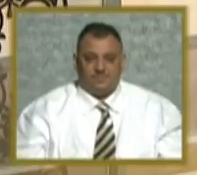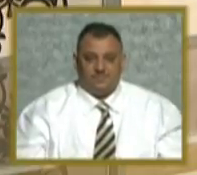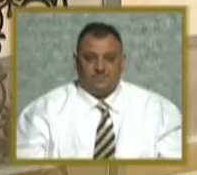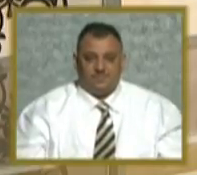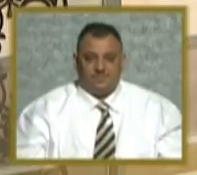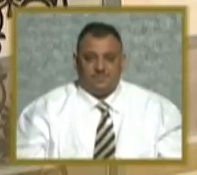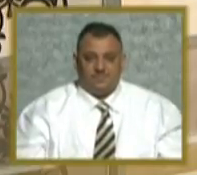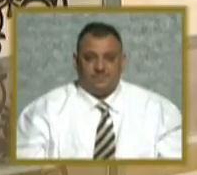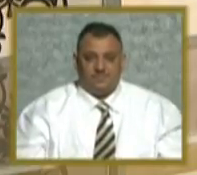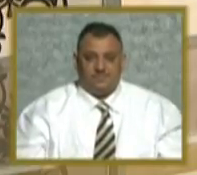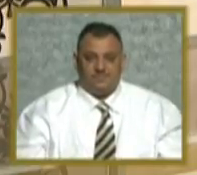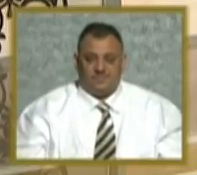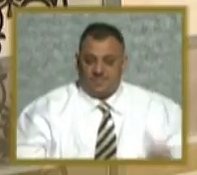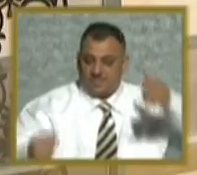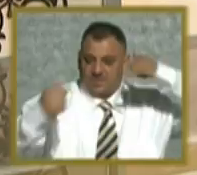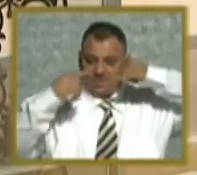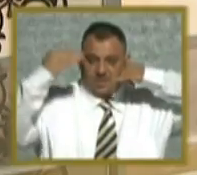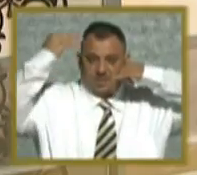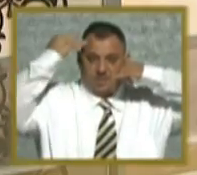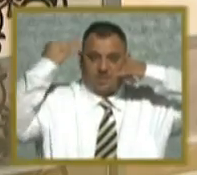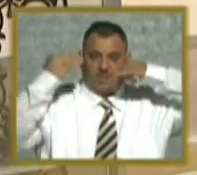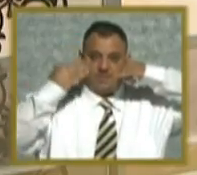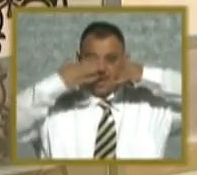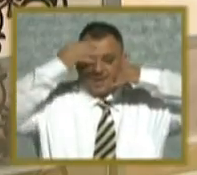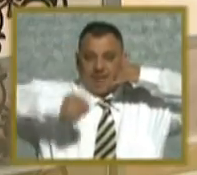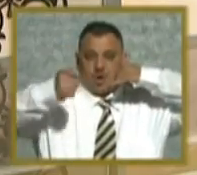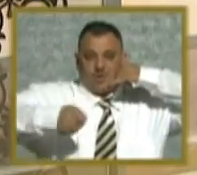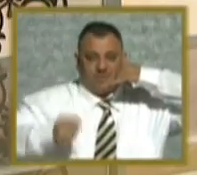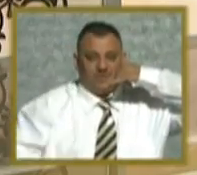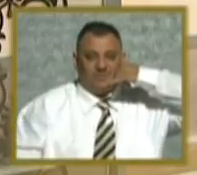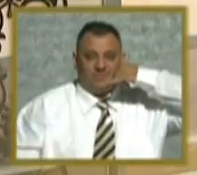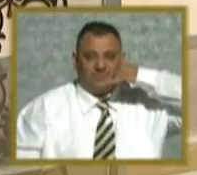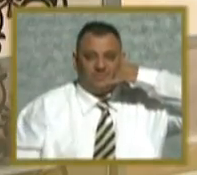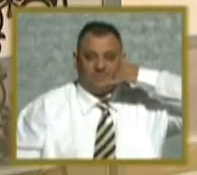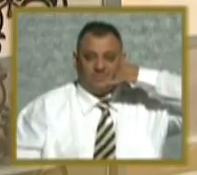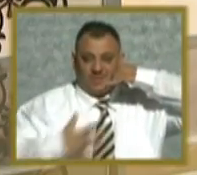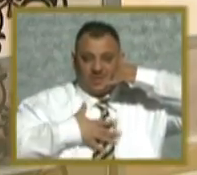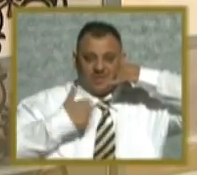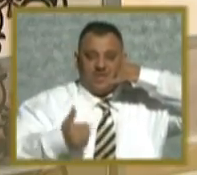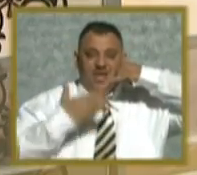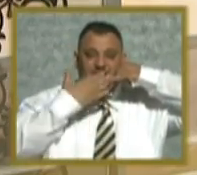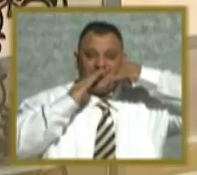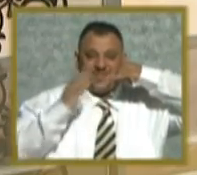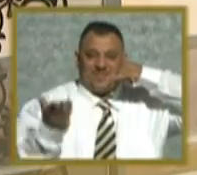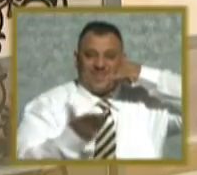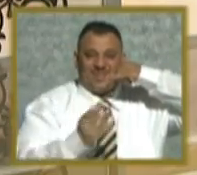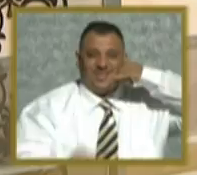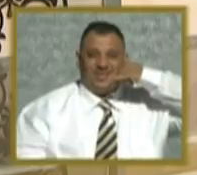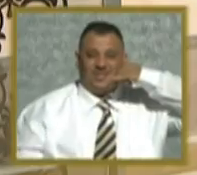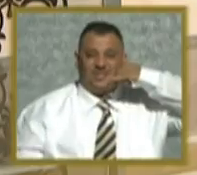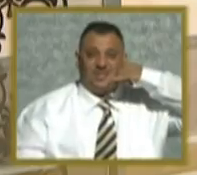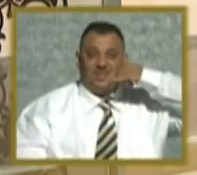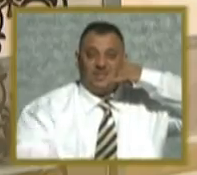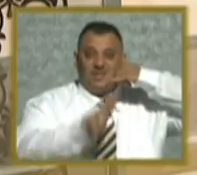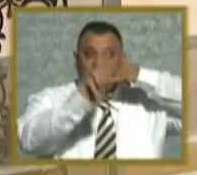نعم. ام خالد. السلام عليكم. عليكم السلام ورحمة الله. كيف الحال شيخنا؟ مرحبا اختي. لو